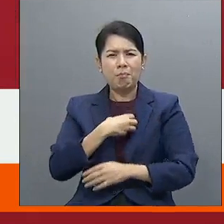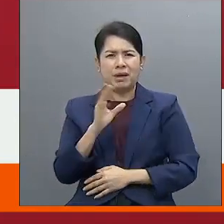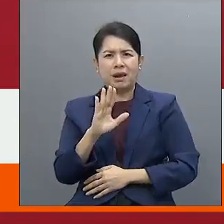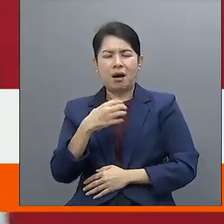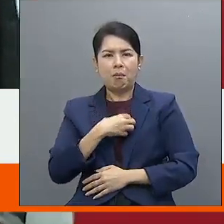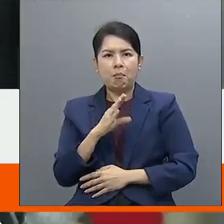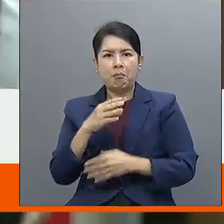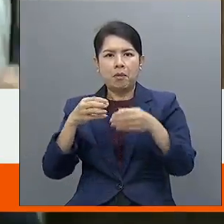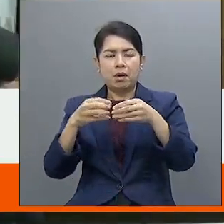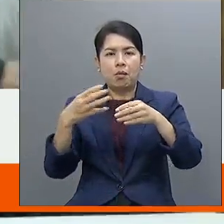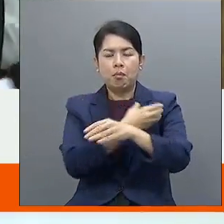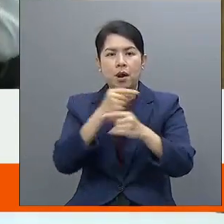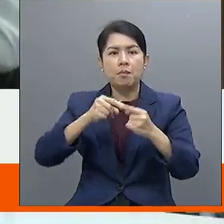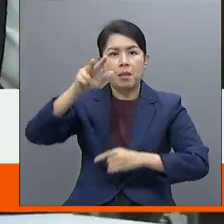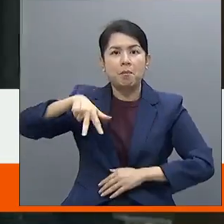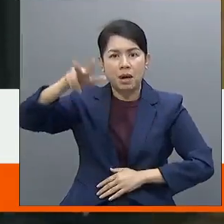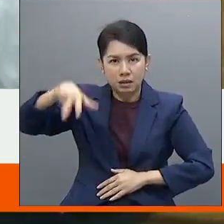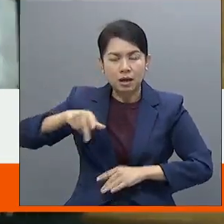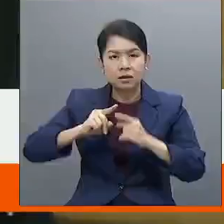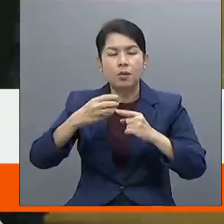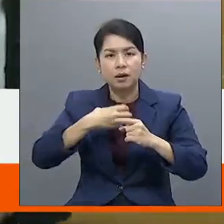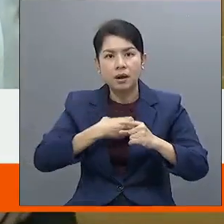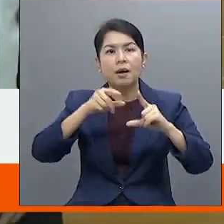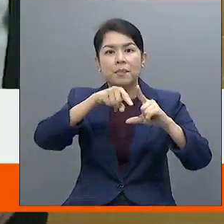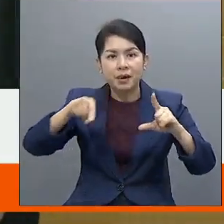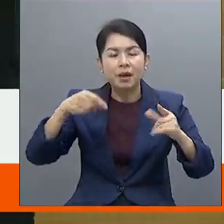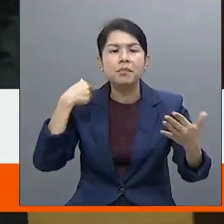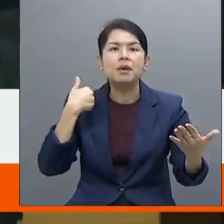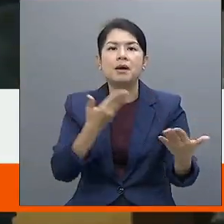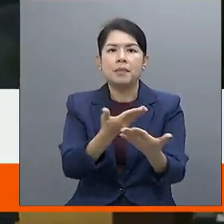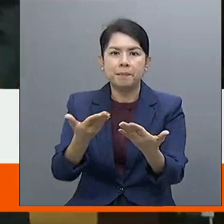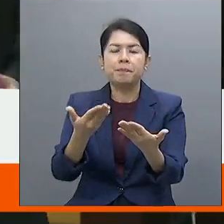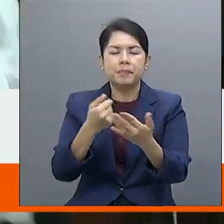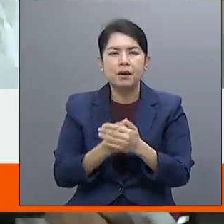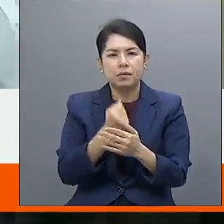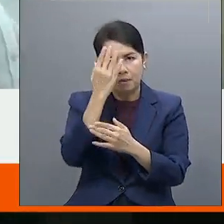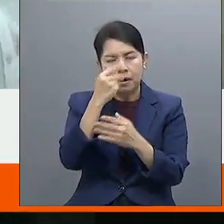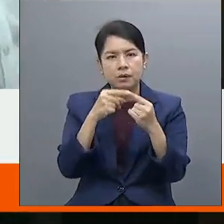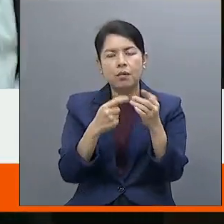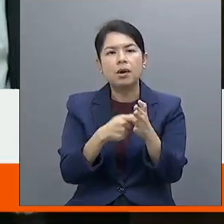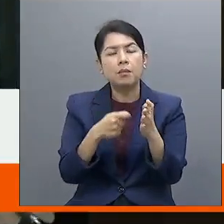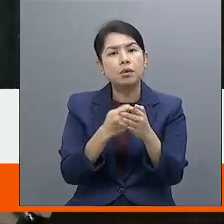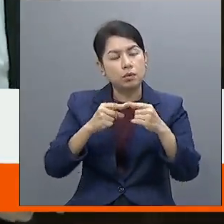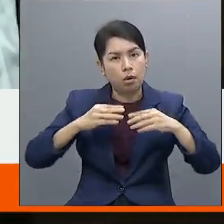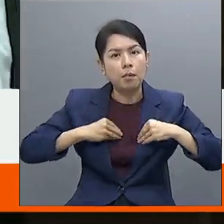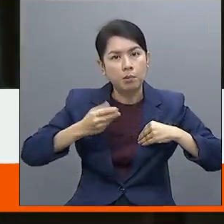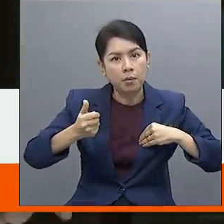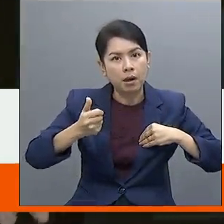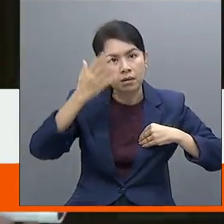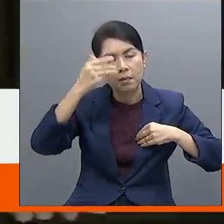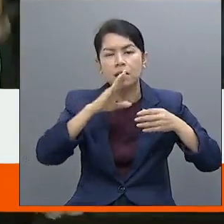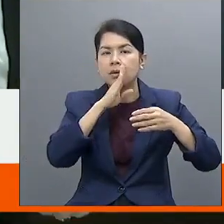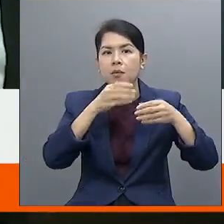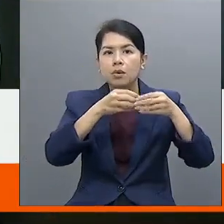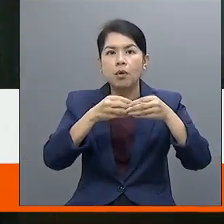ง เป็นราคาที่ต้องจ่ายที่ทางเพื่อไทยก็พูดเหมือนกันใช่ไหมอาจารย์ ไม่คุณต้องจ่ายแน่นอนถ้าทาง